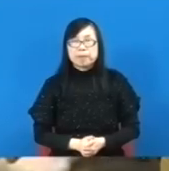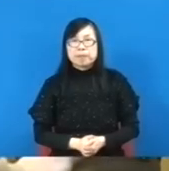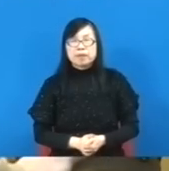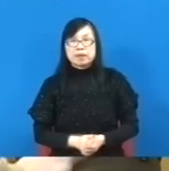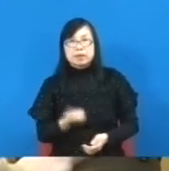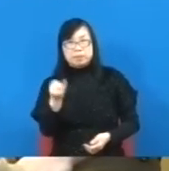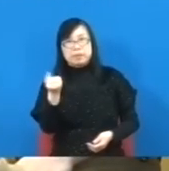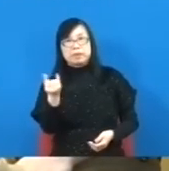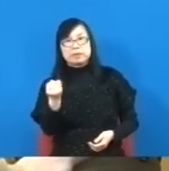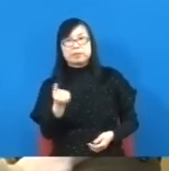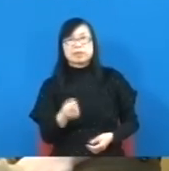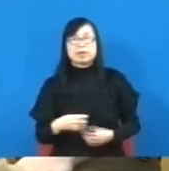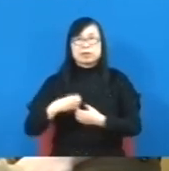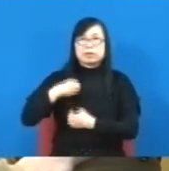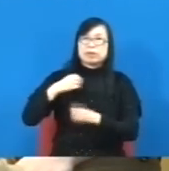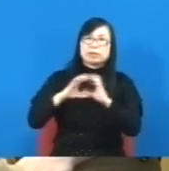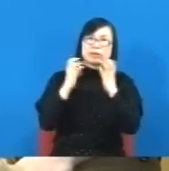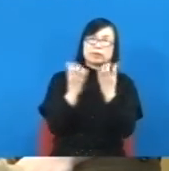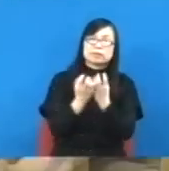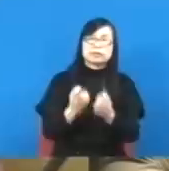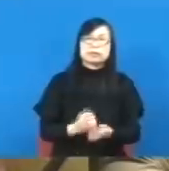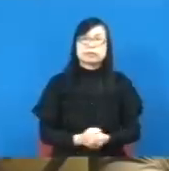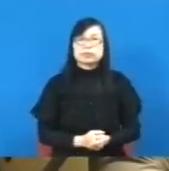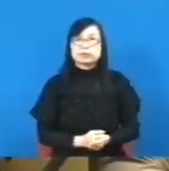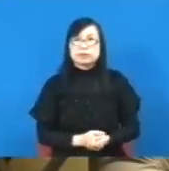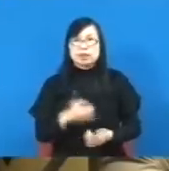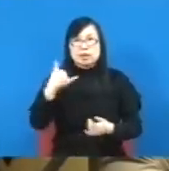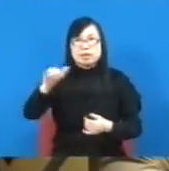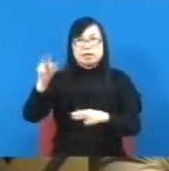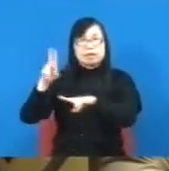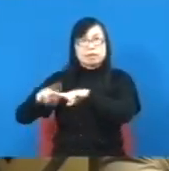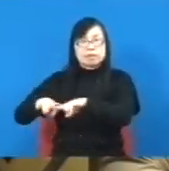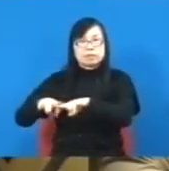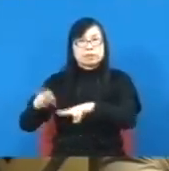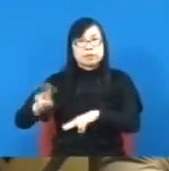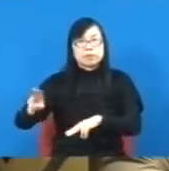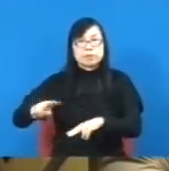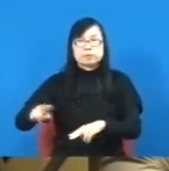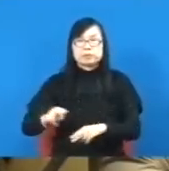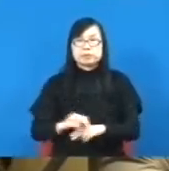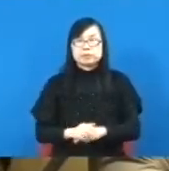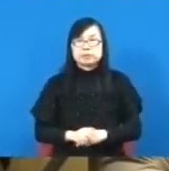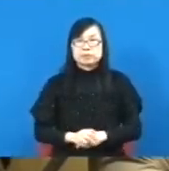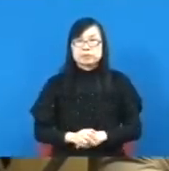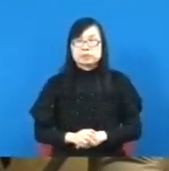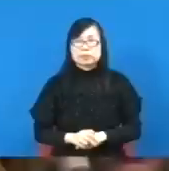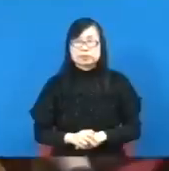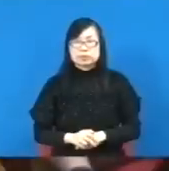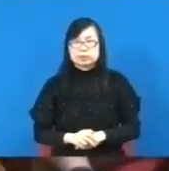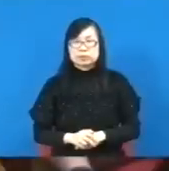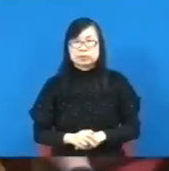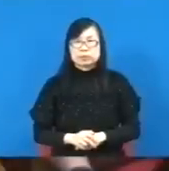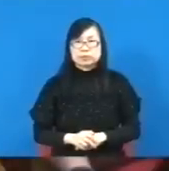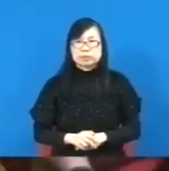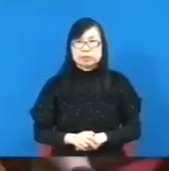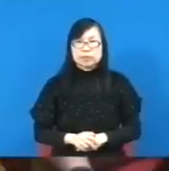是不是啊？共產都係搞呢啲咁變戲法噶嘛？你翻去大陸都係噶。喂，劉